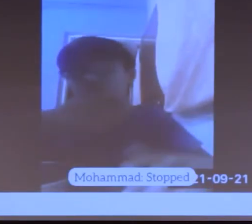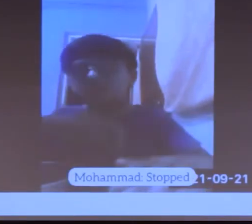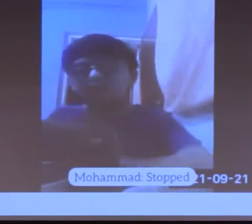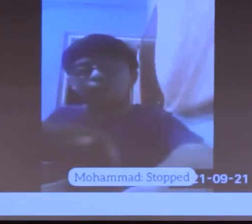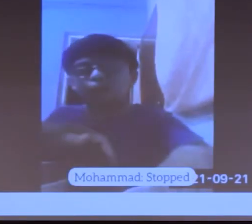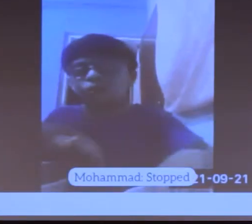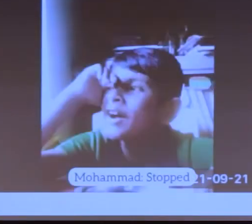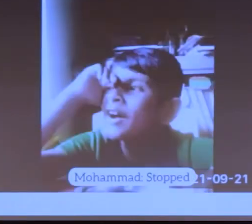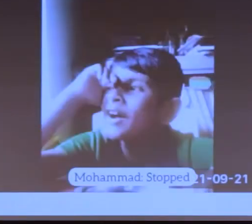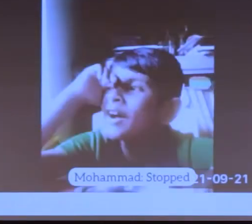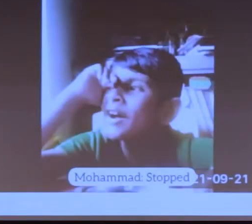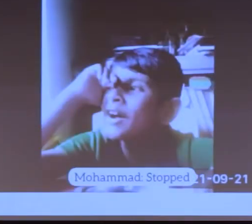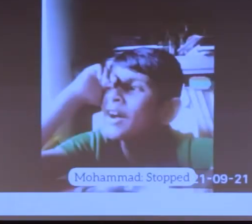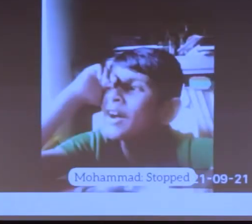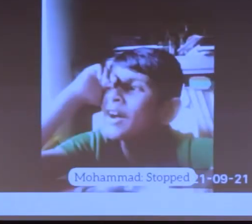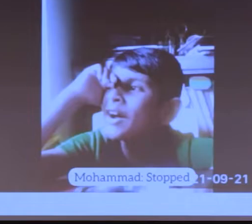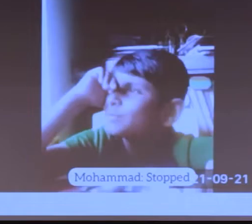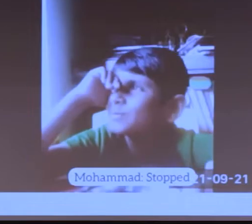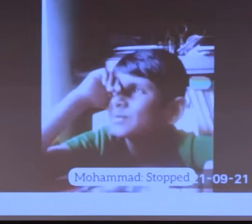സ്റ്റോപ്പ് ചെയ്തോ?